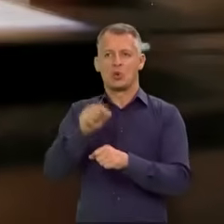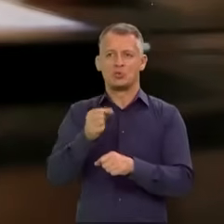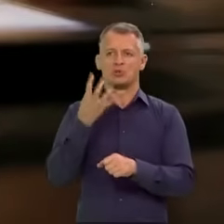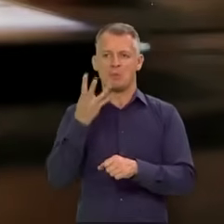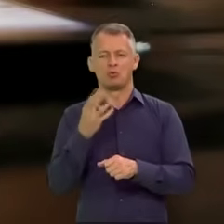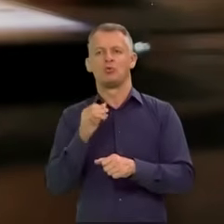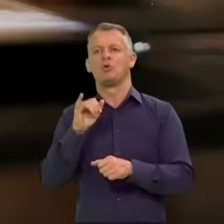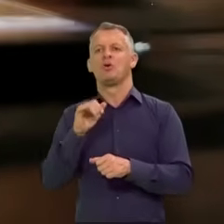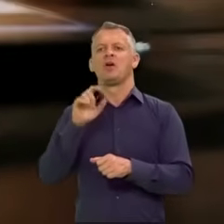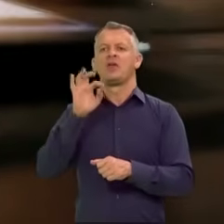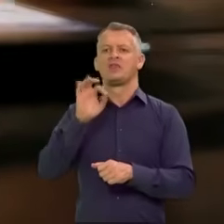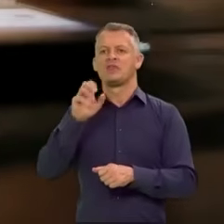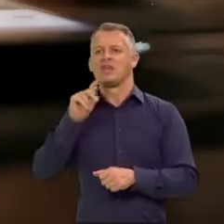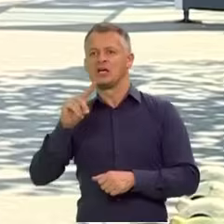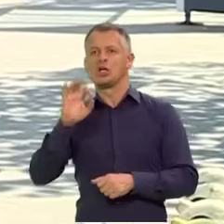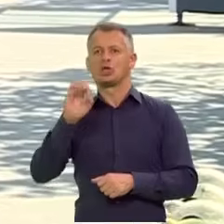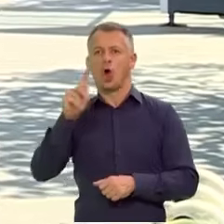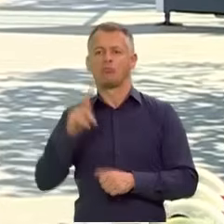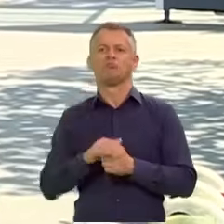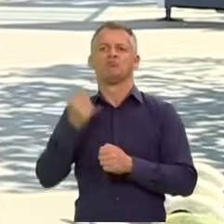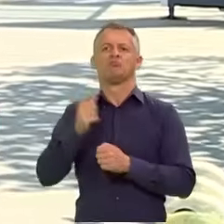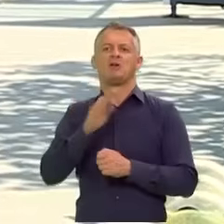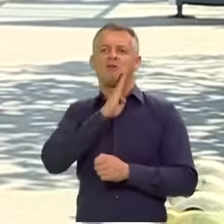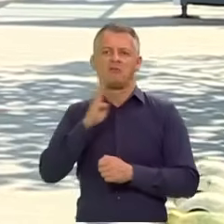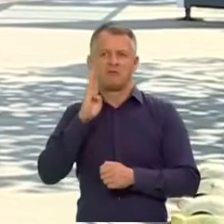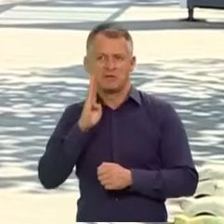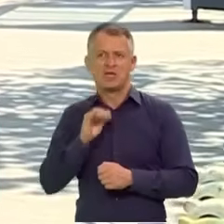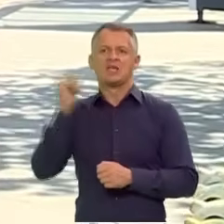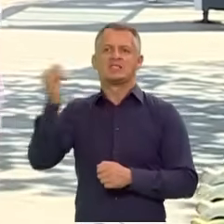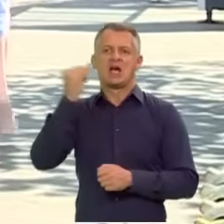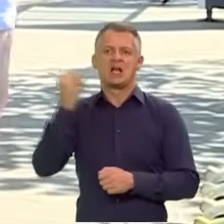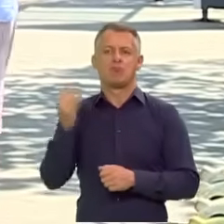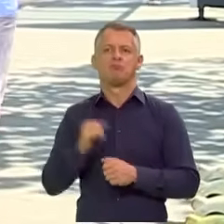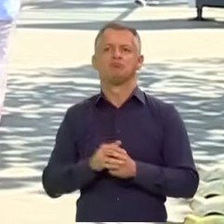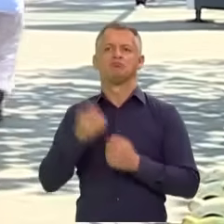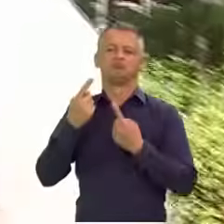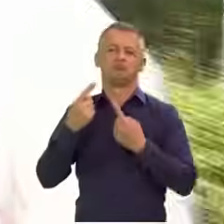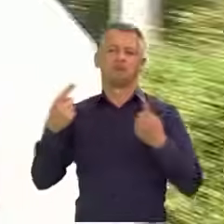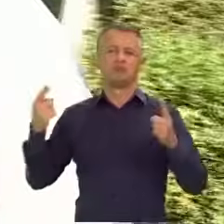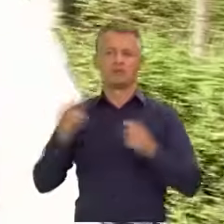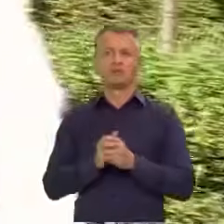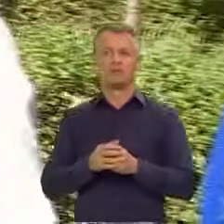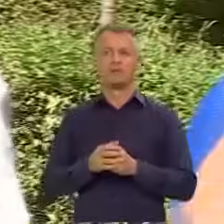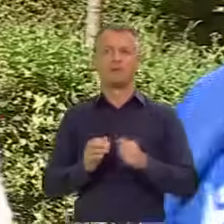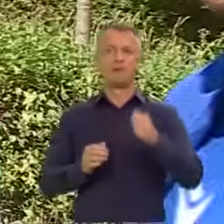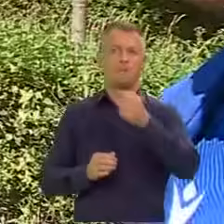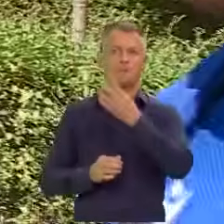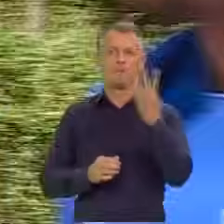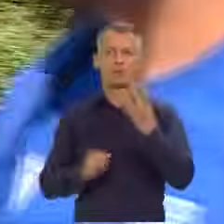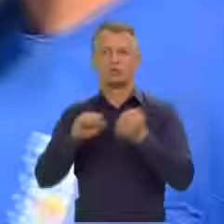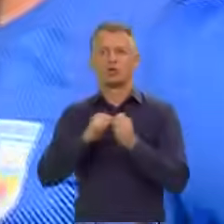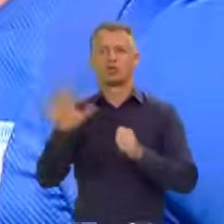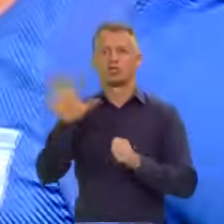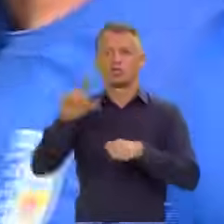Instagram, Facebook, YouTube, toate platformele. Asta suntem în 2024, toată lumea asta pe telefon, adică de acolo ne luăm cea mai multă informație. 4 sau 5 ore, cam așa.